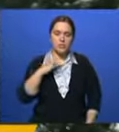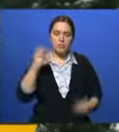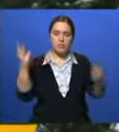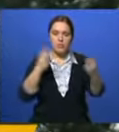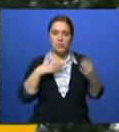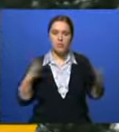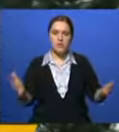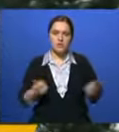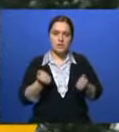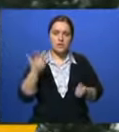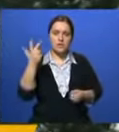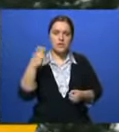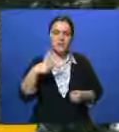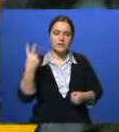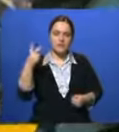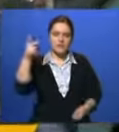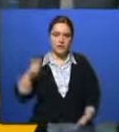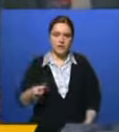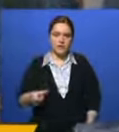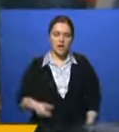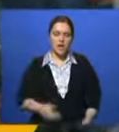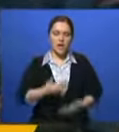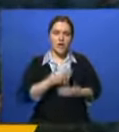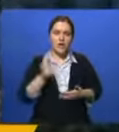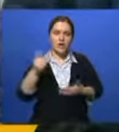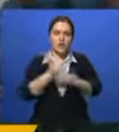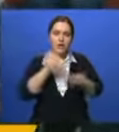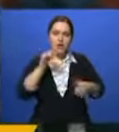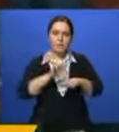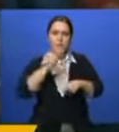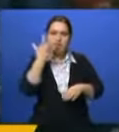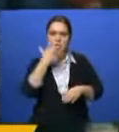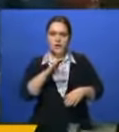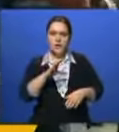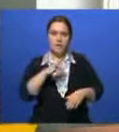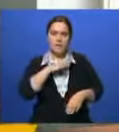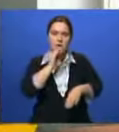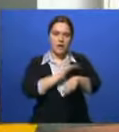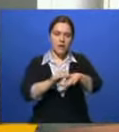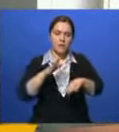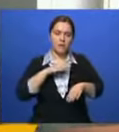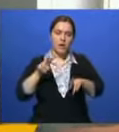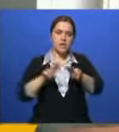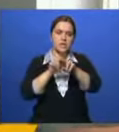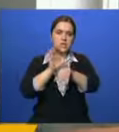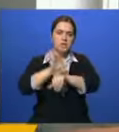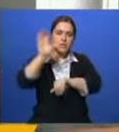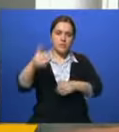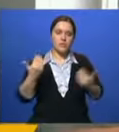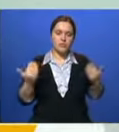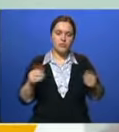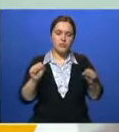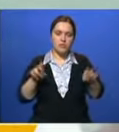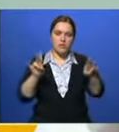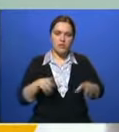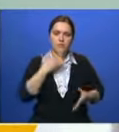было спасено 322 человека. Раньше больных с высокой степенью ожогов направляли в больницы Астаны. Теперь врачи Усть-Каменогорска